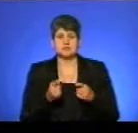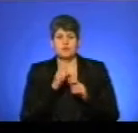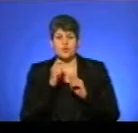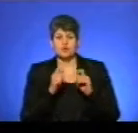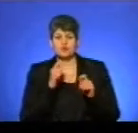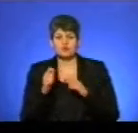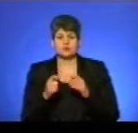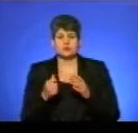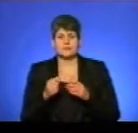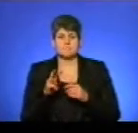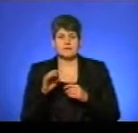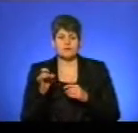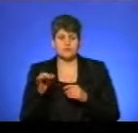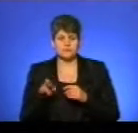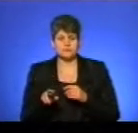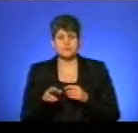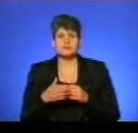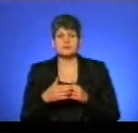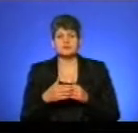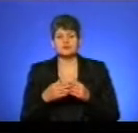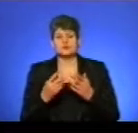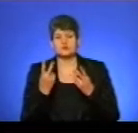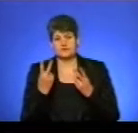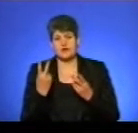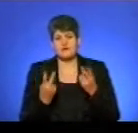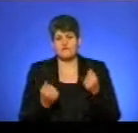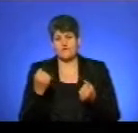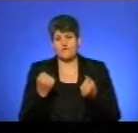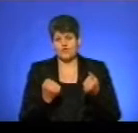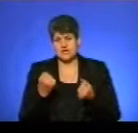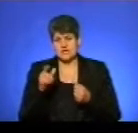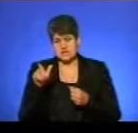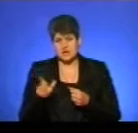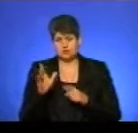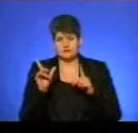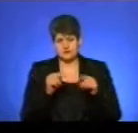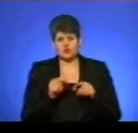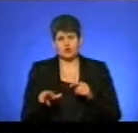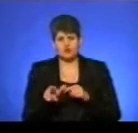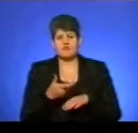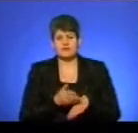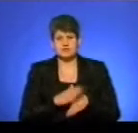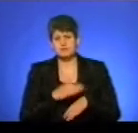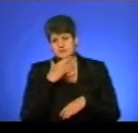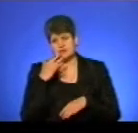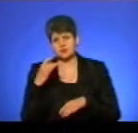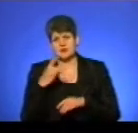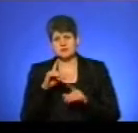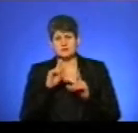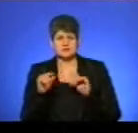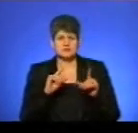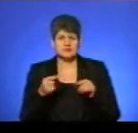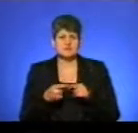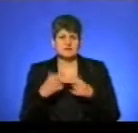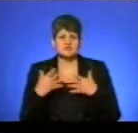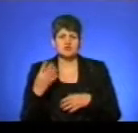під Миколай. Ми фактично два водія, які будемо їхати, тому що дорога важка. Тобто я думаю, що ми це зробимо, ми неодноразово, це вже фактично наша